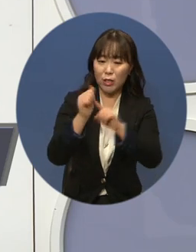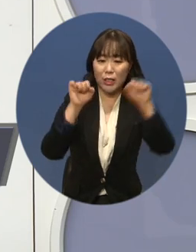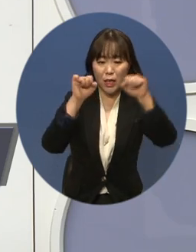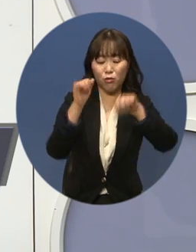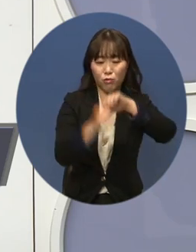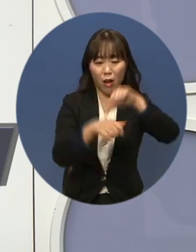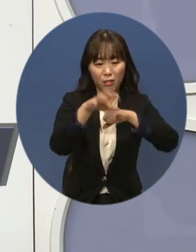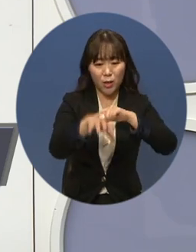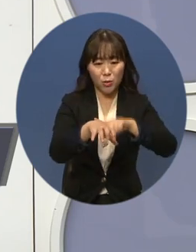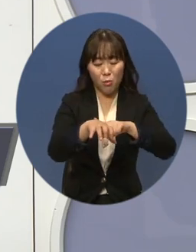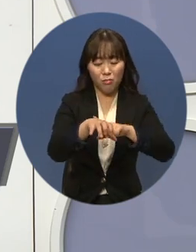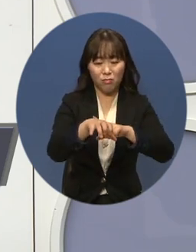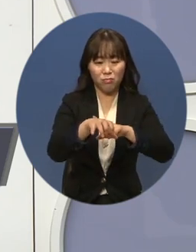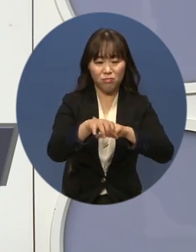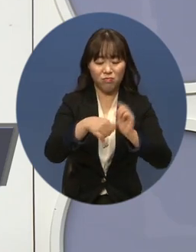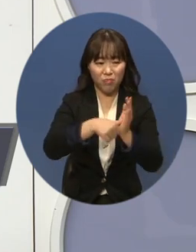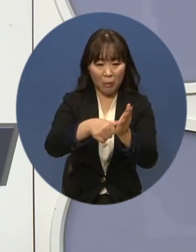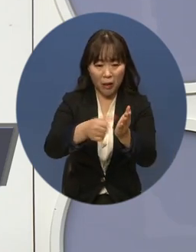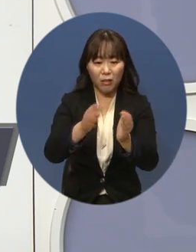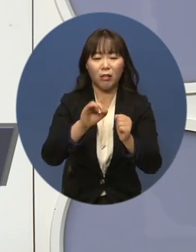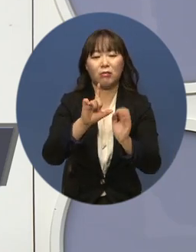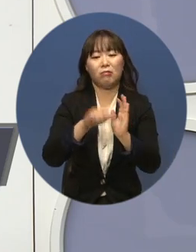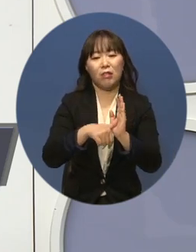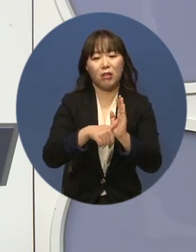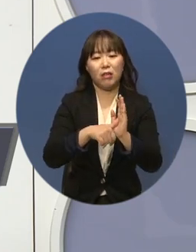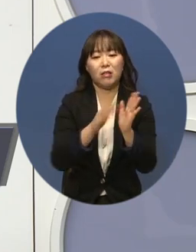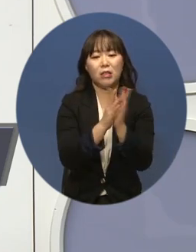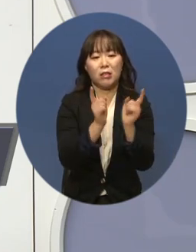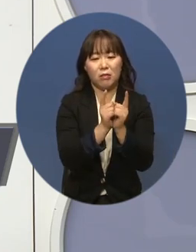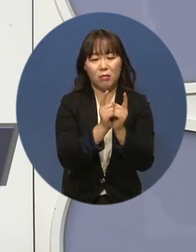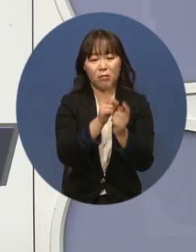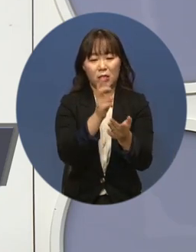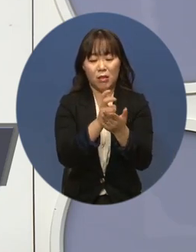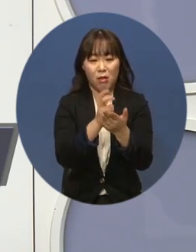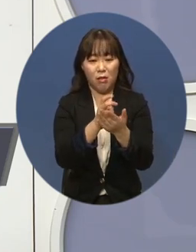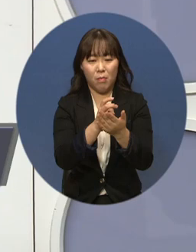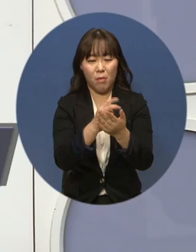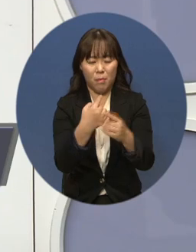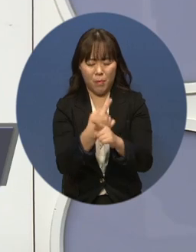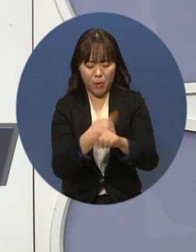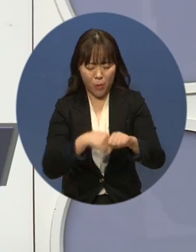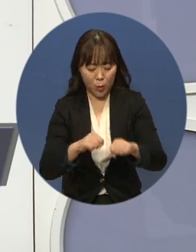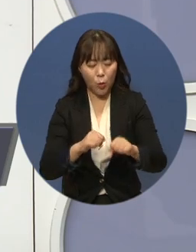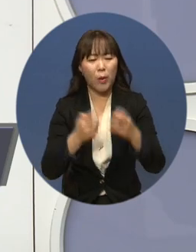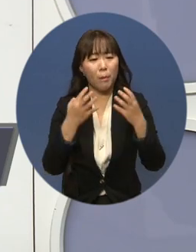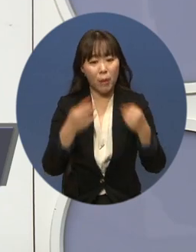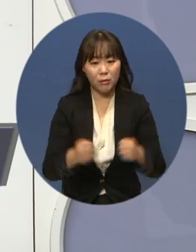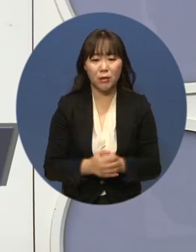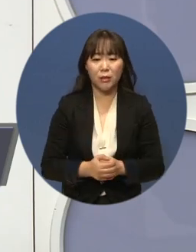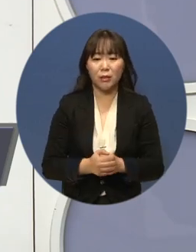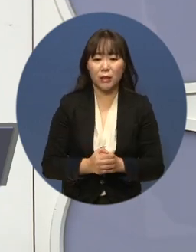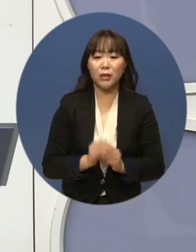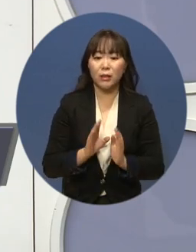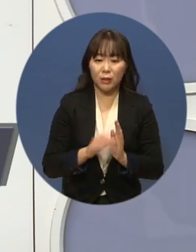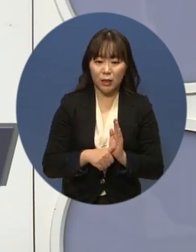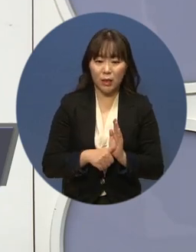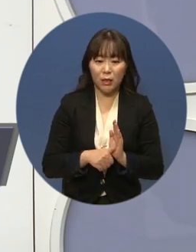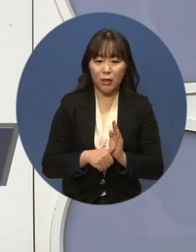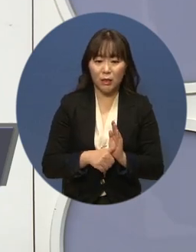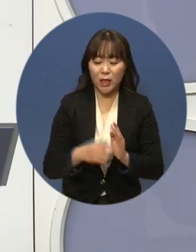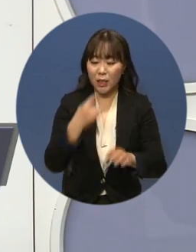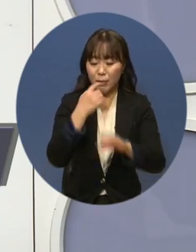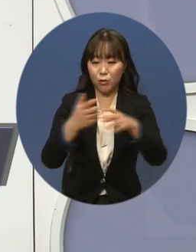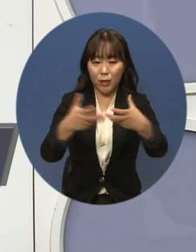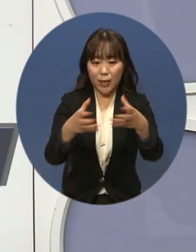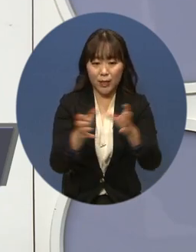됐잖아요. 그래서 86년도에 전국적으로 직선제 개헌 운동이 굉장히 강하게 일어났는데 그렇죠. 그 당시 이제 제야